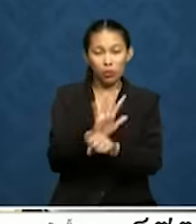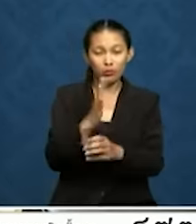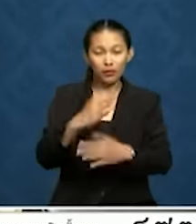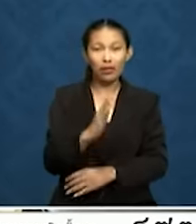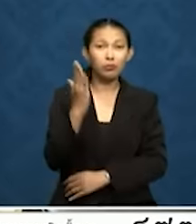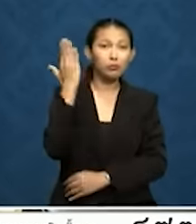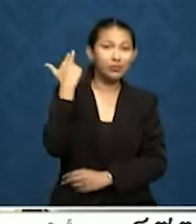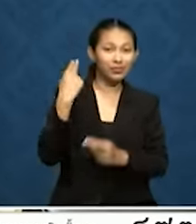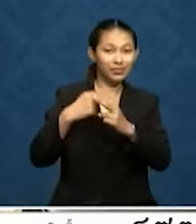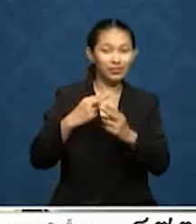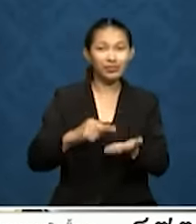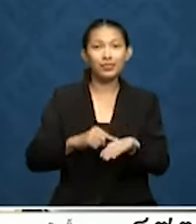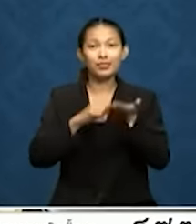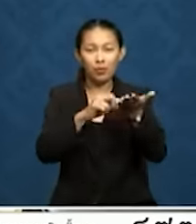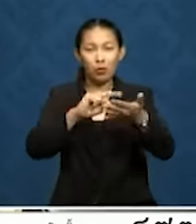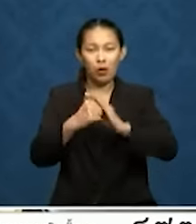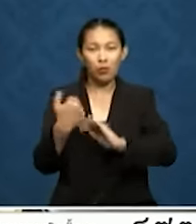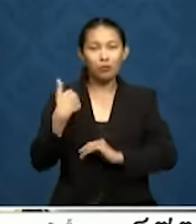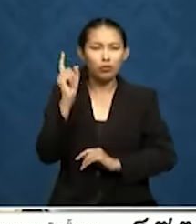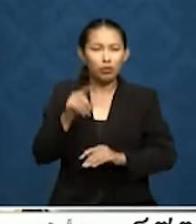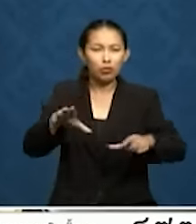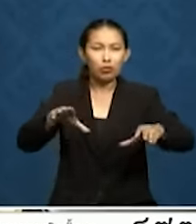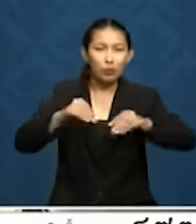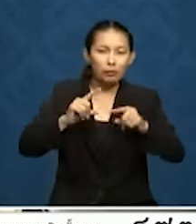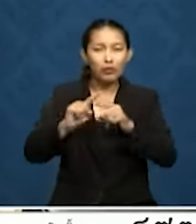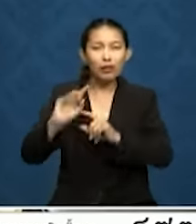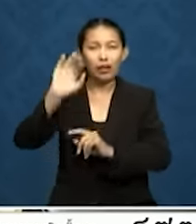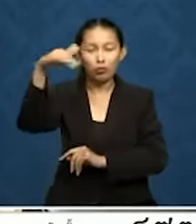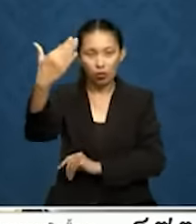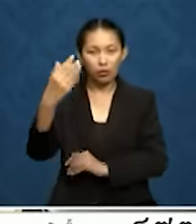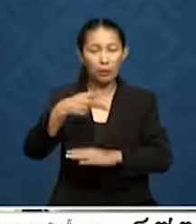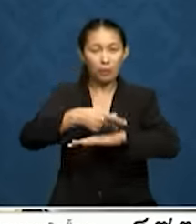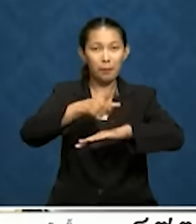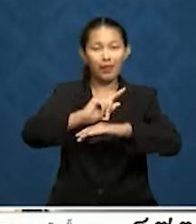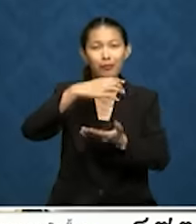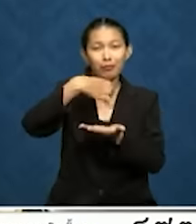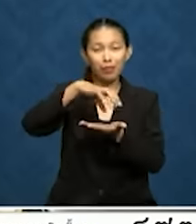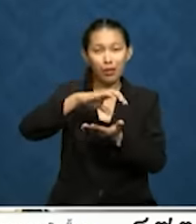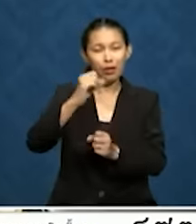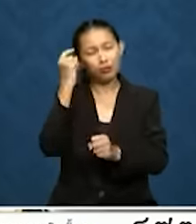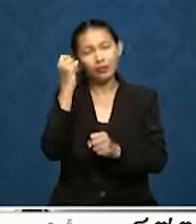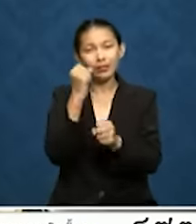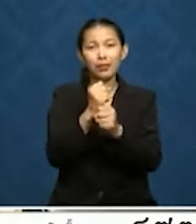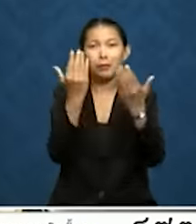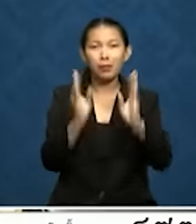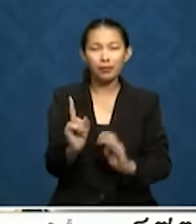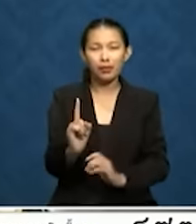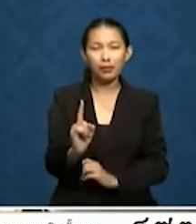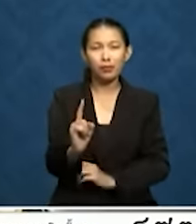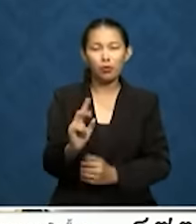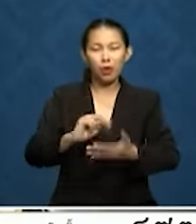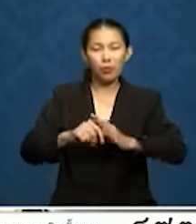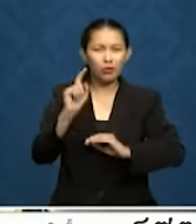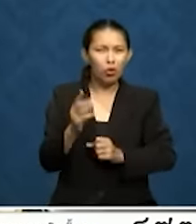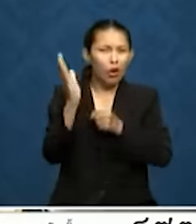มื่อกี้นี้ได้รับการโหวตเสียงตามที่ท่านประธานได้แจ้งให้พวกเราทราบว่าจะทำอย่างไรจึงไม่ควรจะมีการ